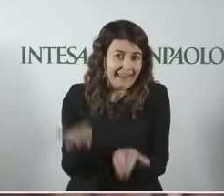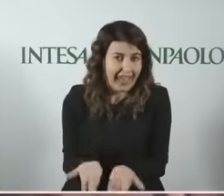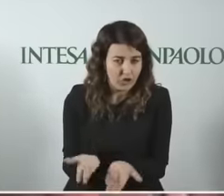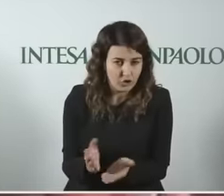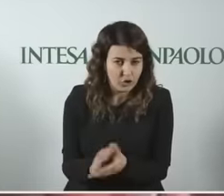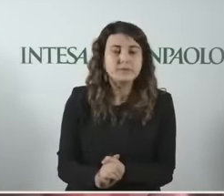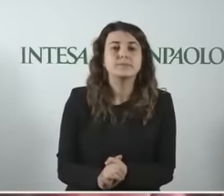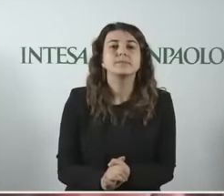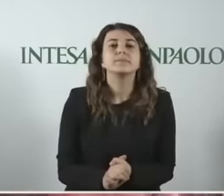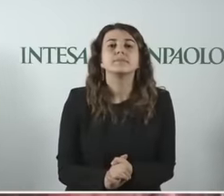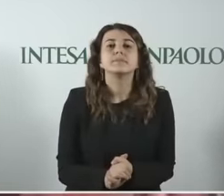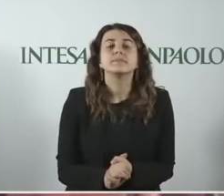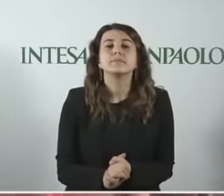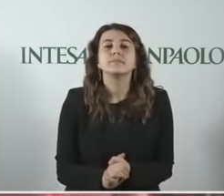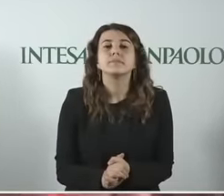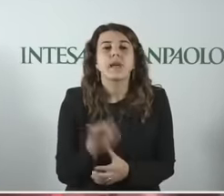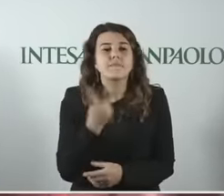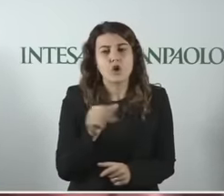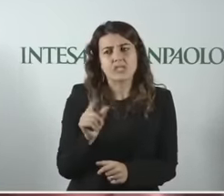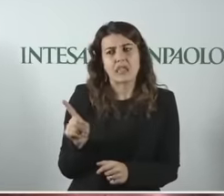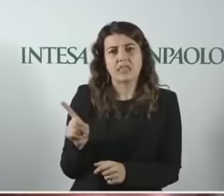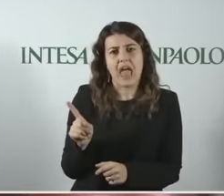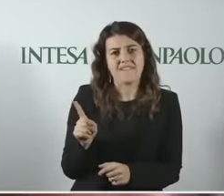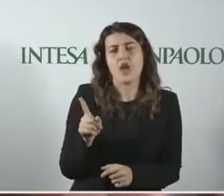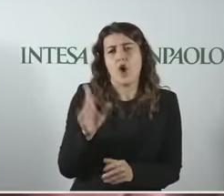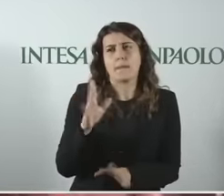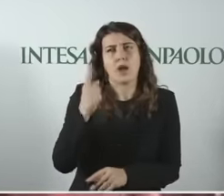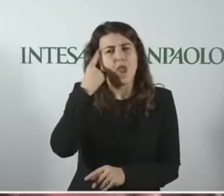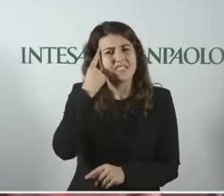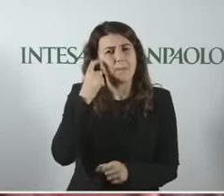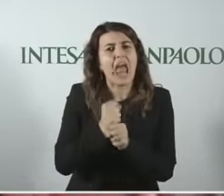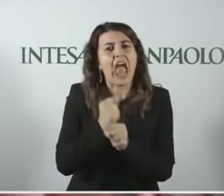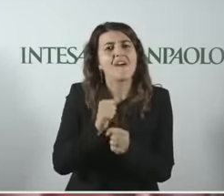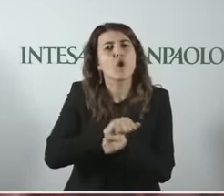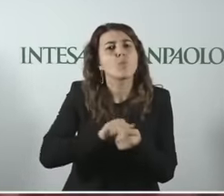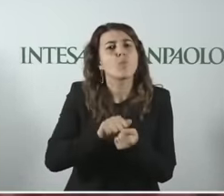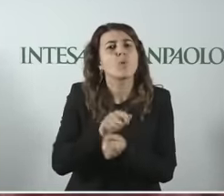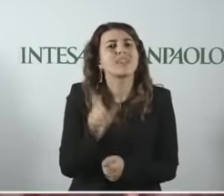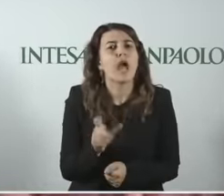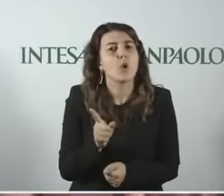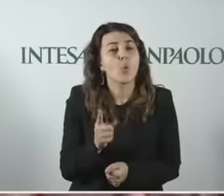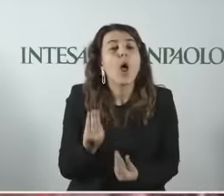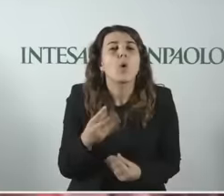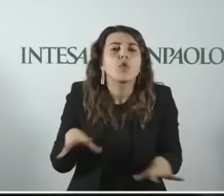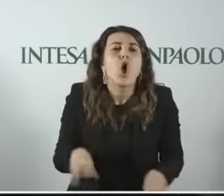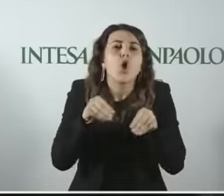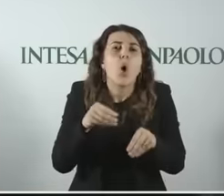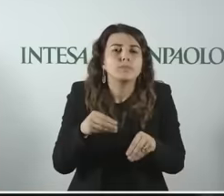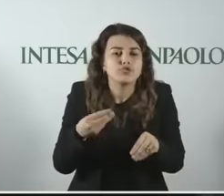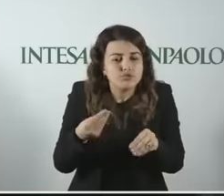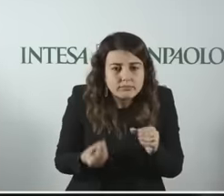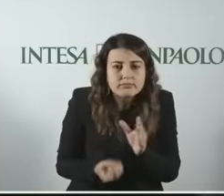Dopodiché però il nostro il nostro Stefano voleva sapere del lavoro del Mugnaio il lavoro del Mugnaio nasce quando nasce il mulino